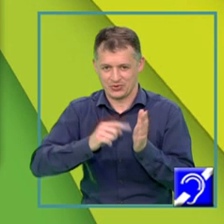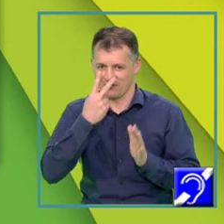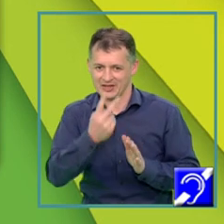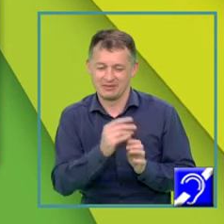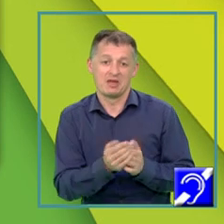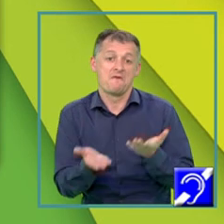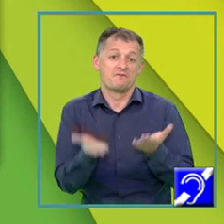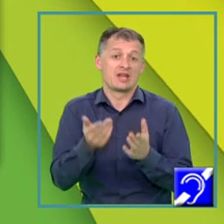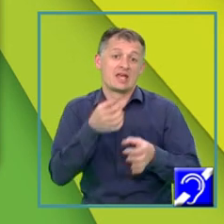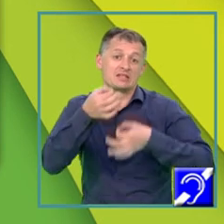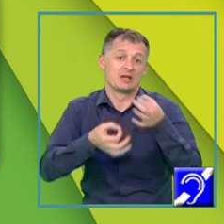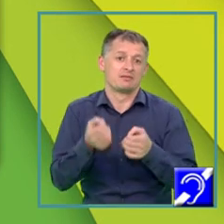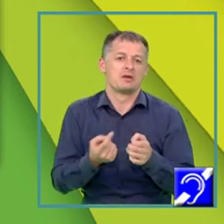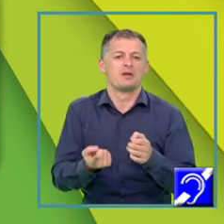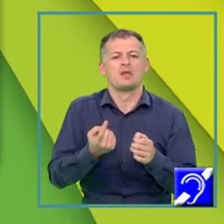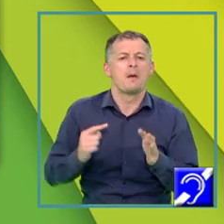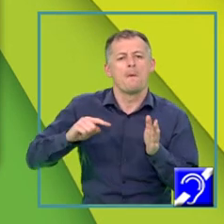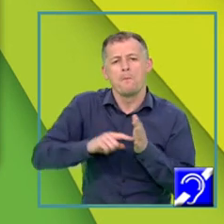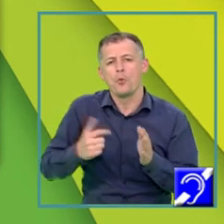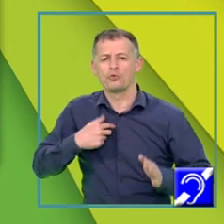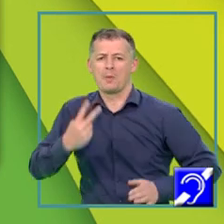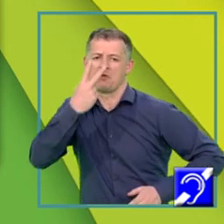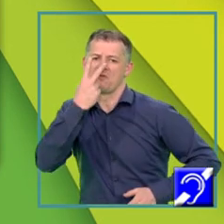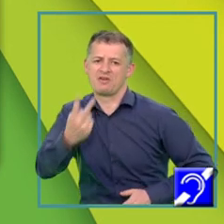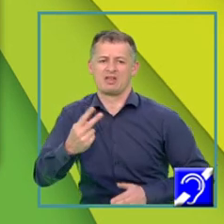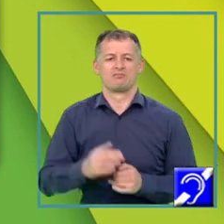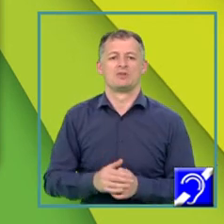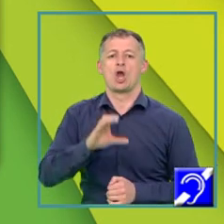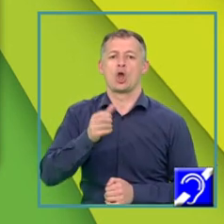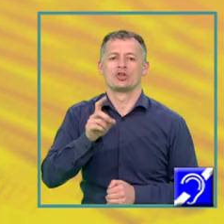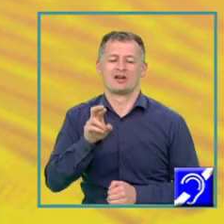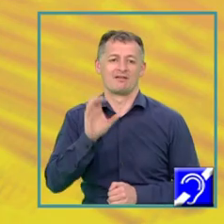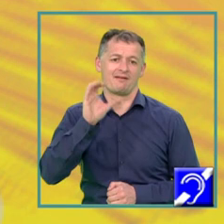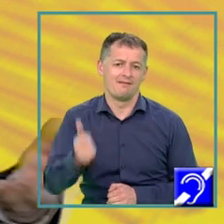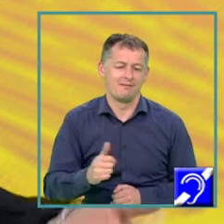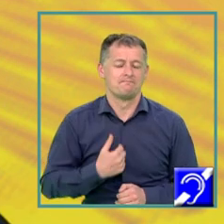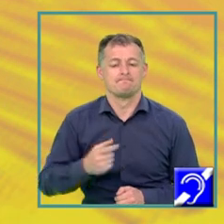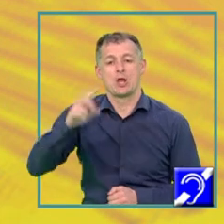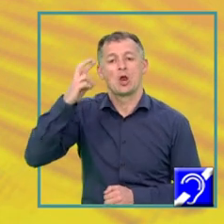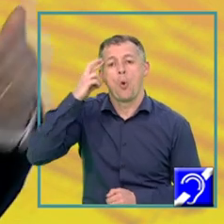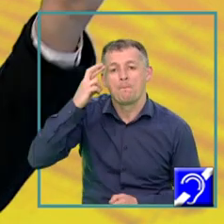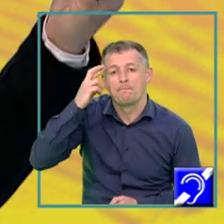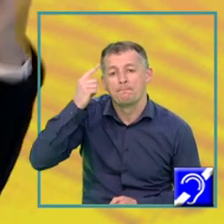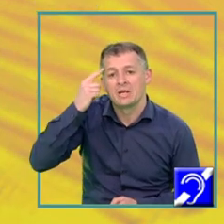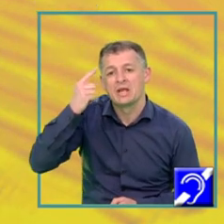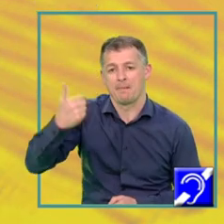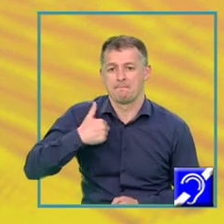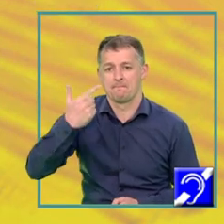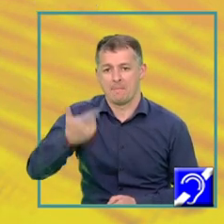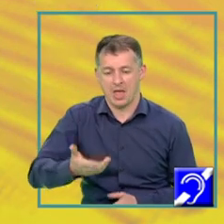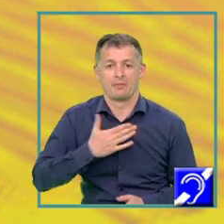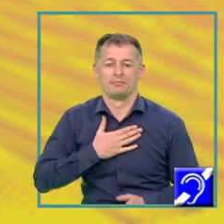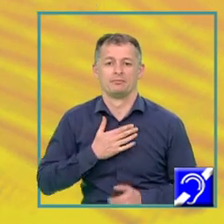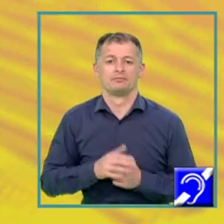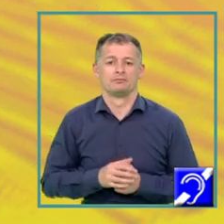de exprimare. Din punctul meu de vedere, consider că, în opinia mea, eu cred că, am folosit din punctul